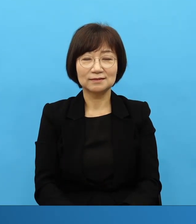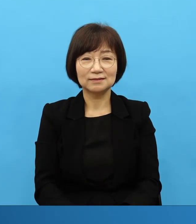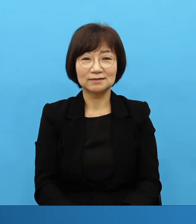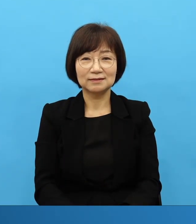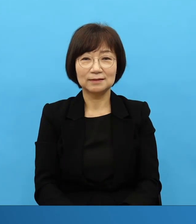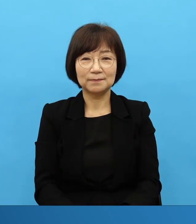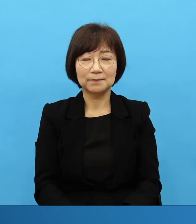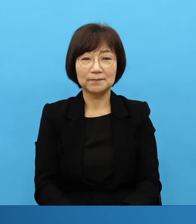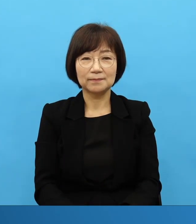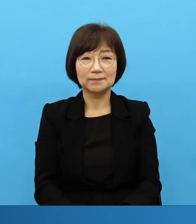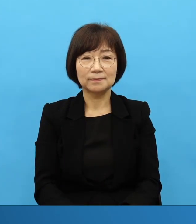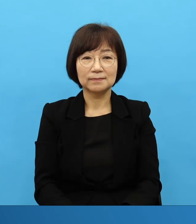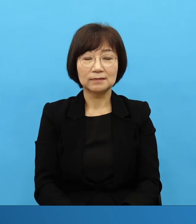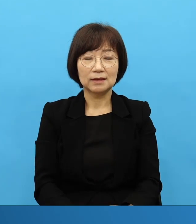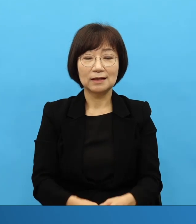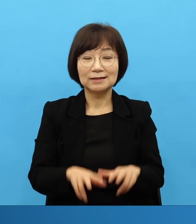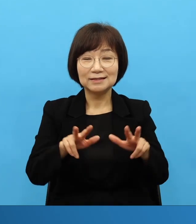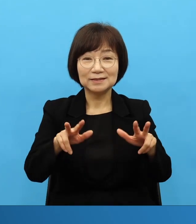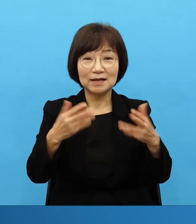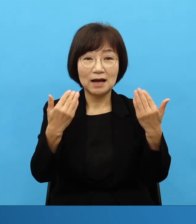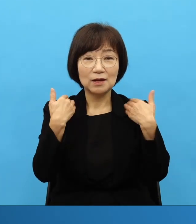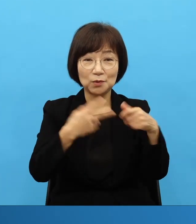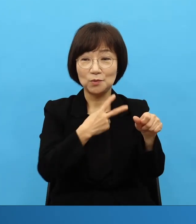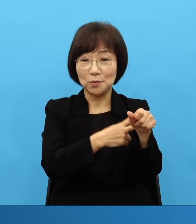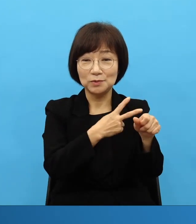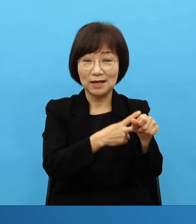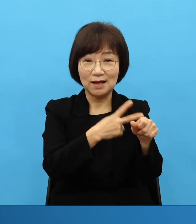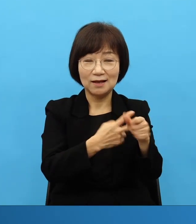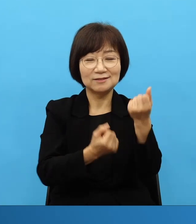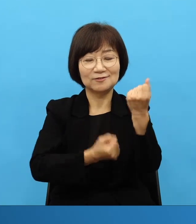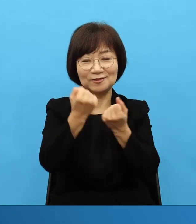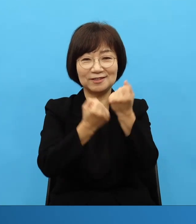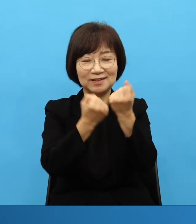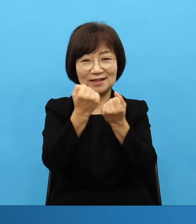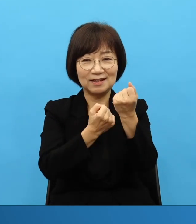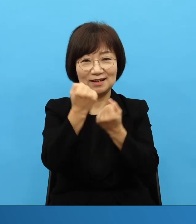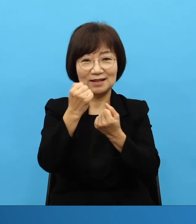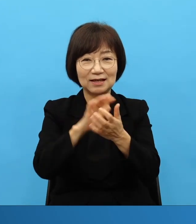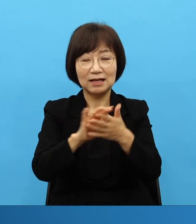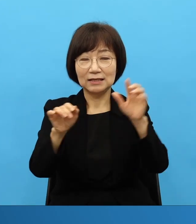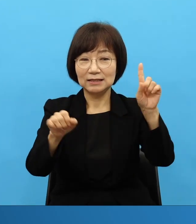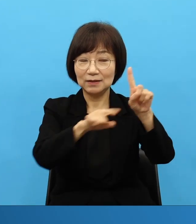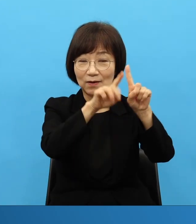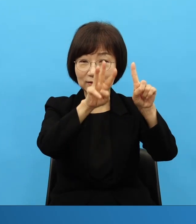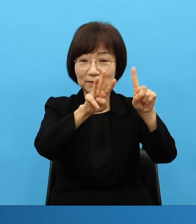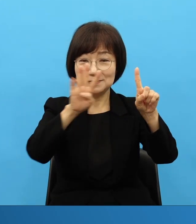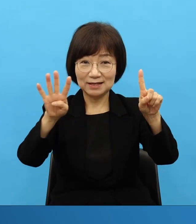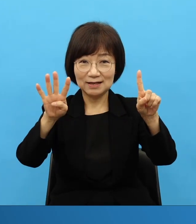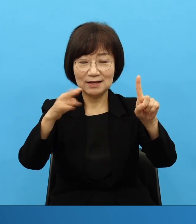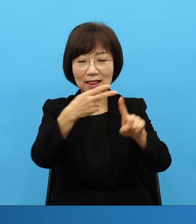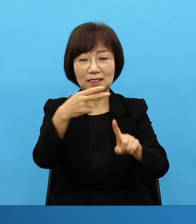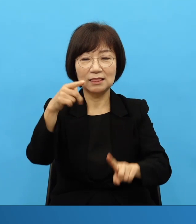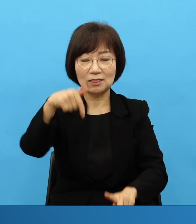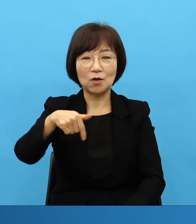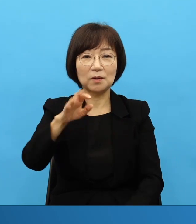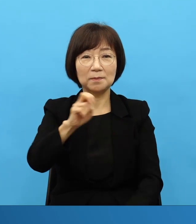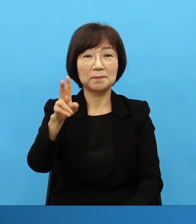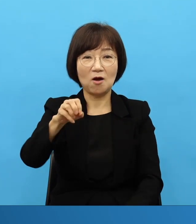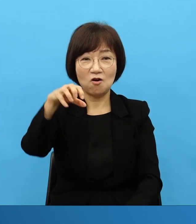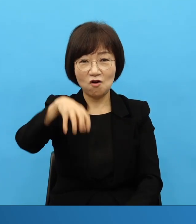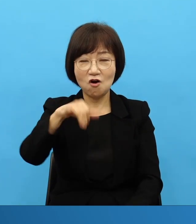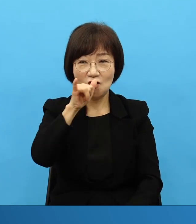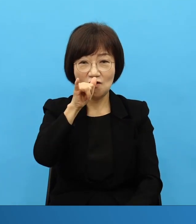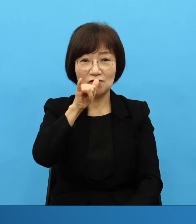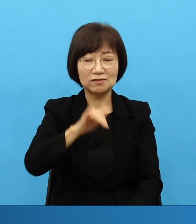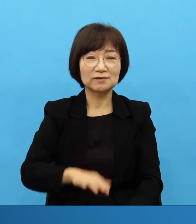유아유치 사역자 수련회에 이어 2023 현직교사 수련회가 내년 1월 3일부터 이틀간 덕평 RUTC에서 열립니다.